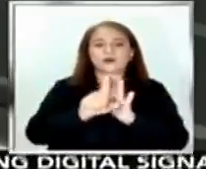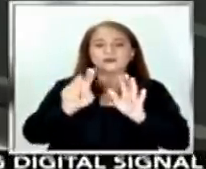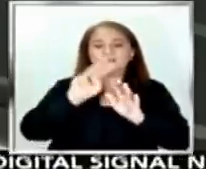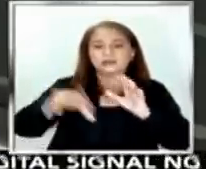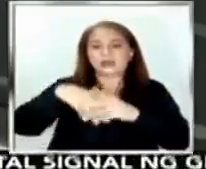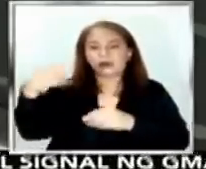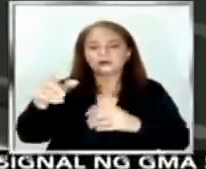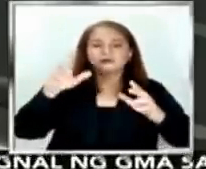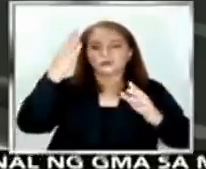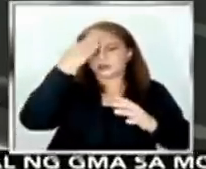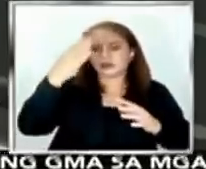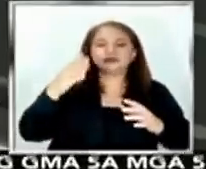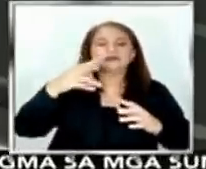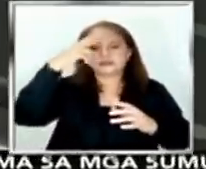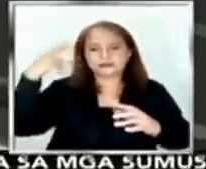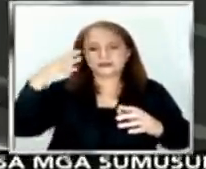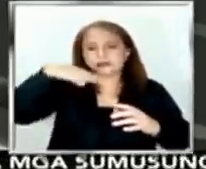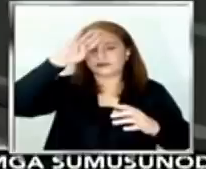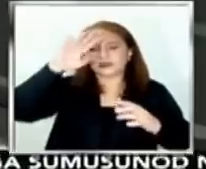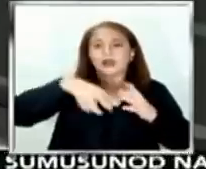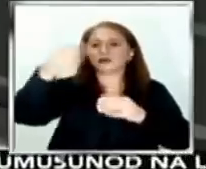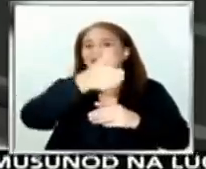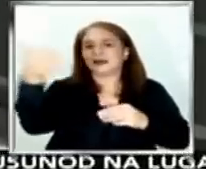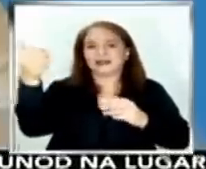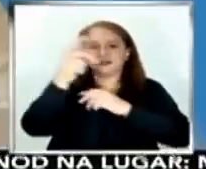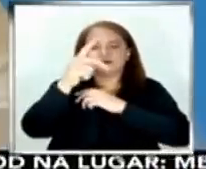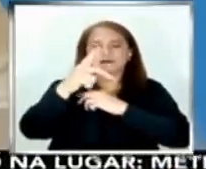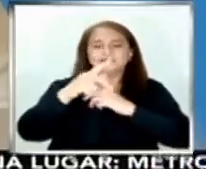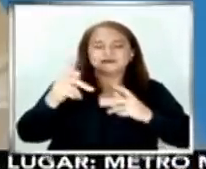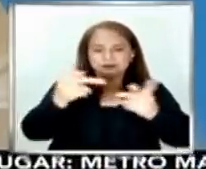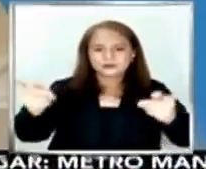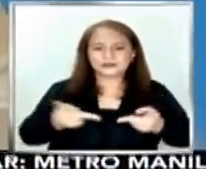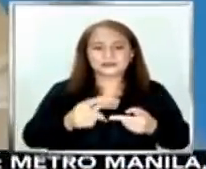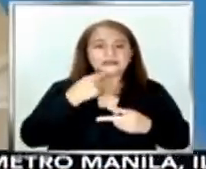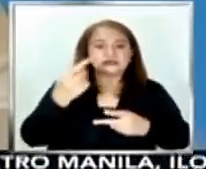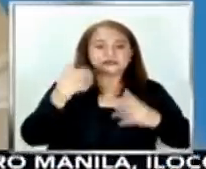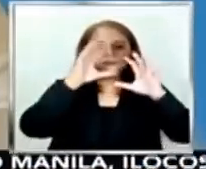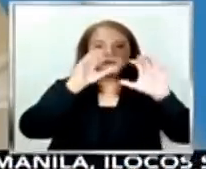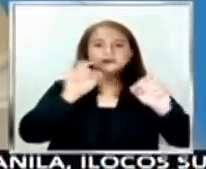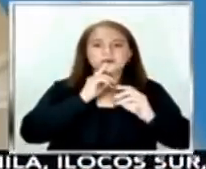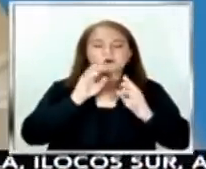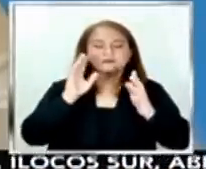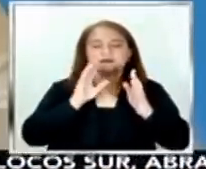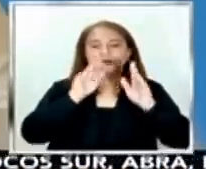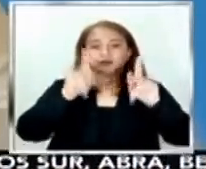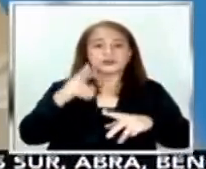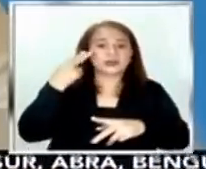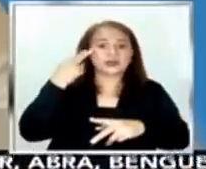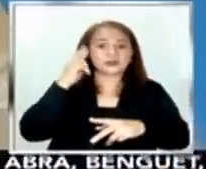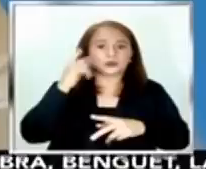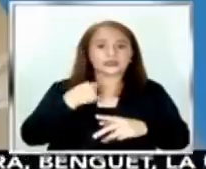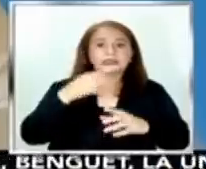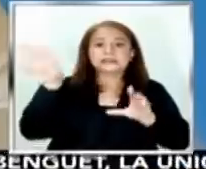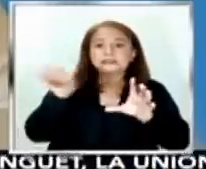Cavite papunta sa ibang lugar. Ayon kay Presidential Spokesperson Harry Roque, yan ang nakapaloob sa